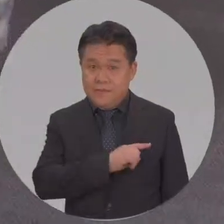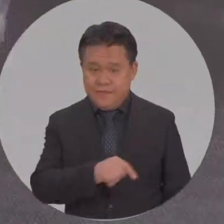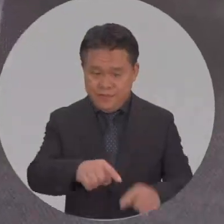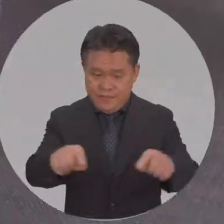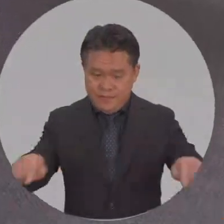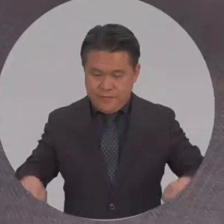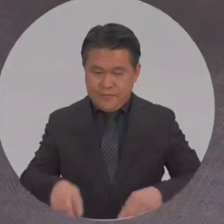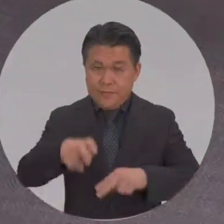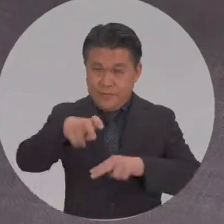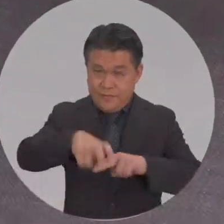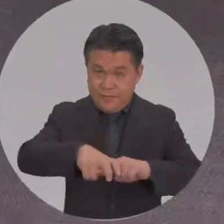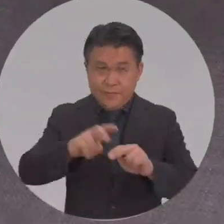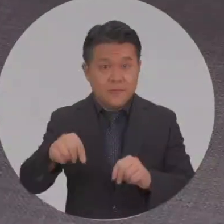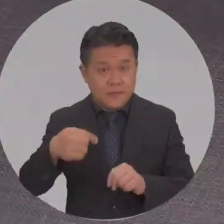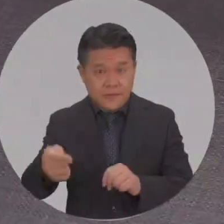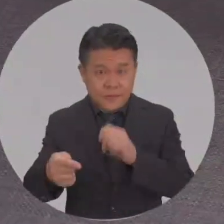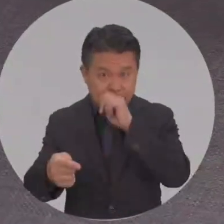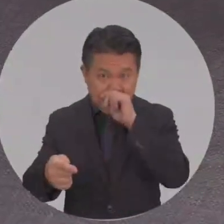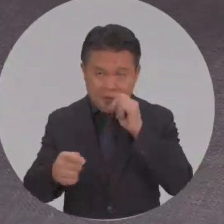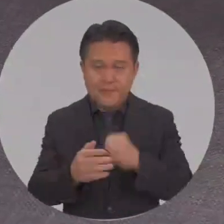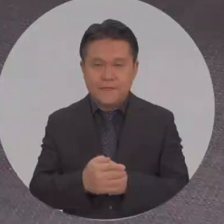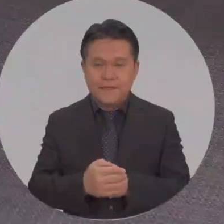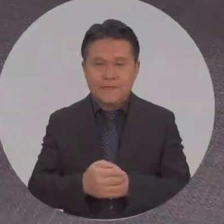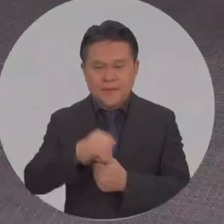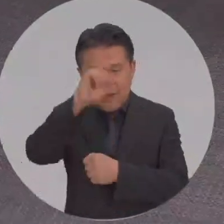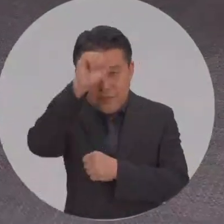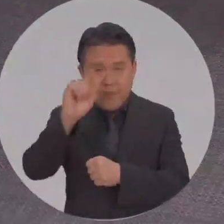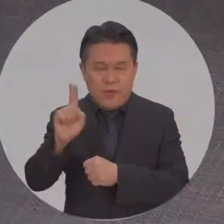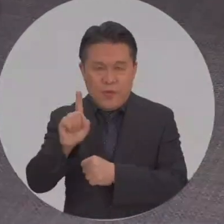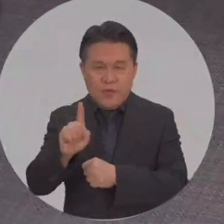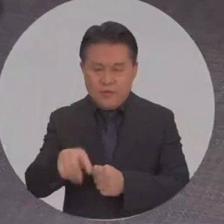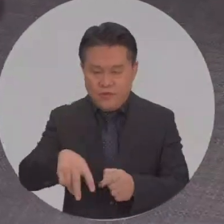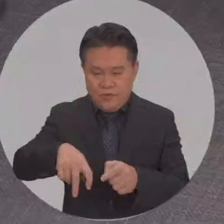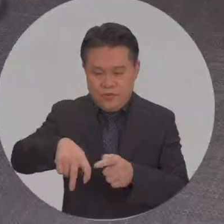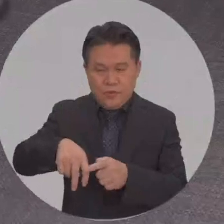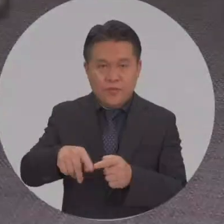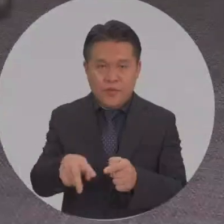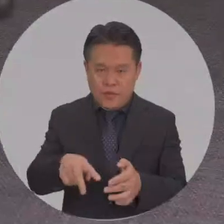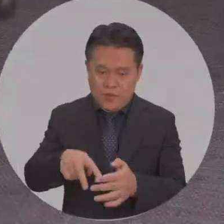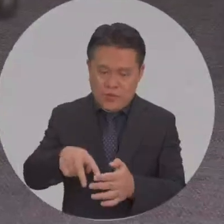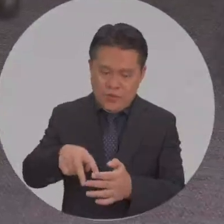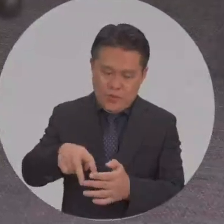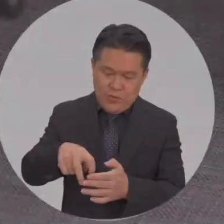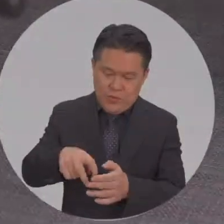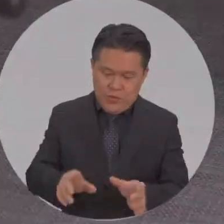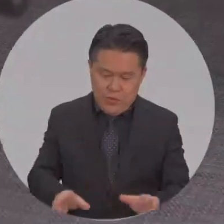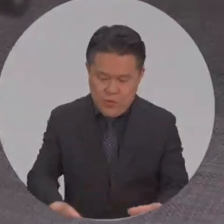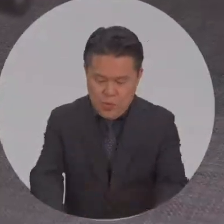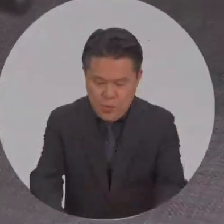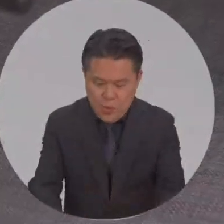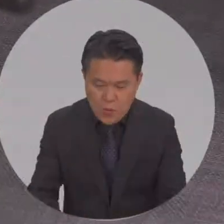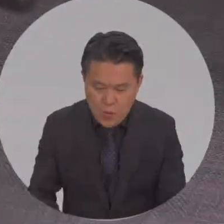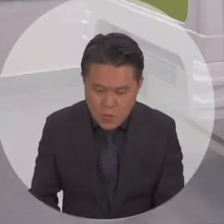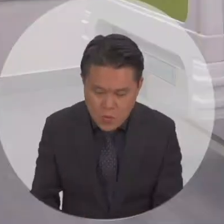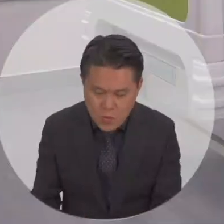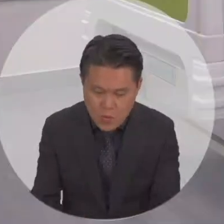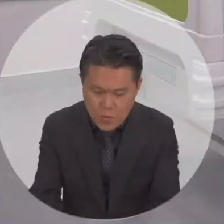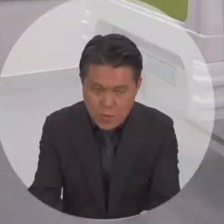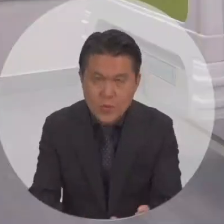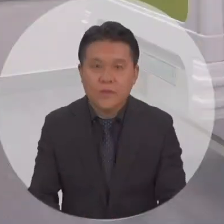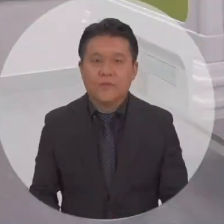대상자를 침대 끝에 가볍게 걸터 앉게 하고 대상자의 양 발을 무릎보다 살짝 뒤쪽으로